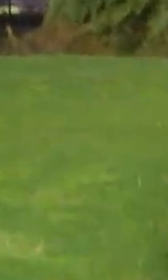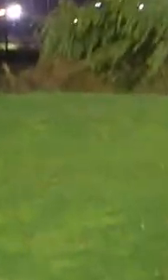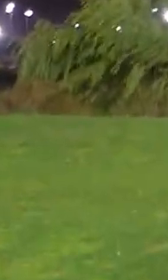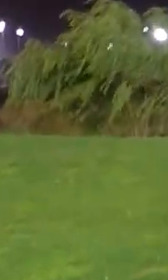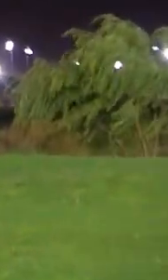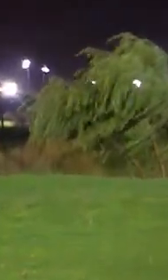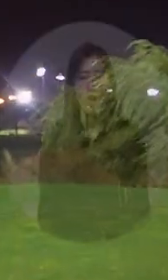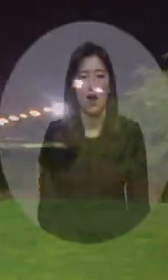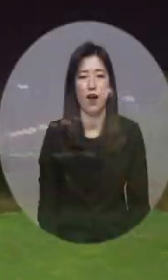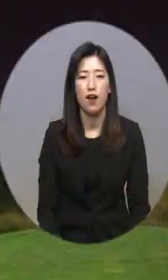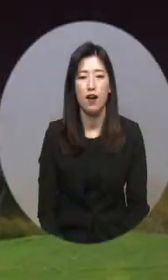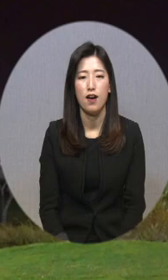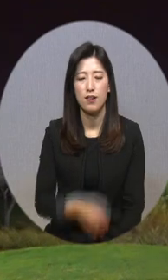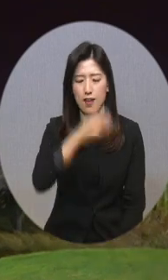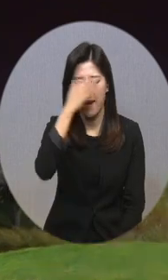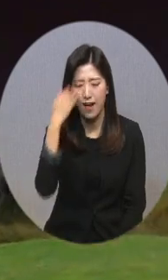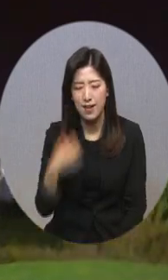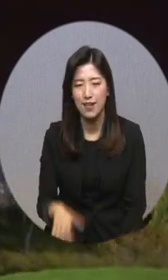랑이랑